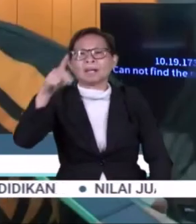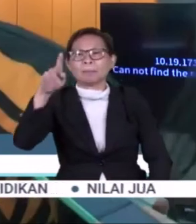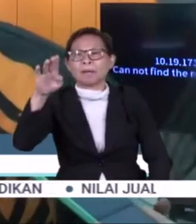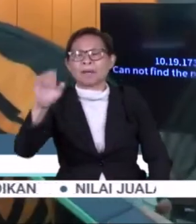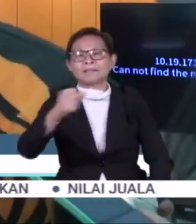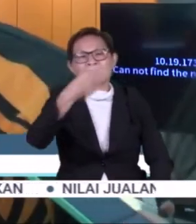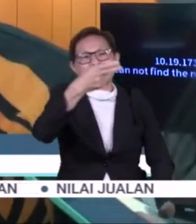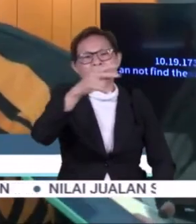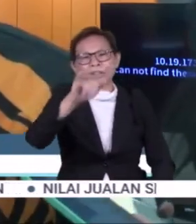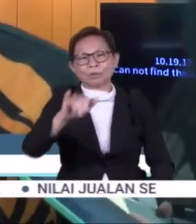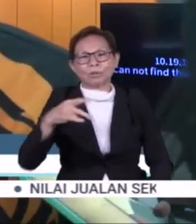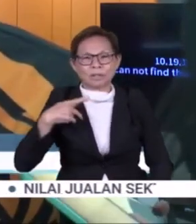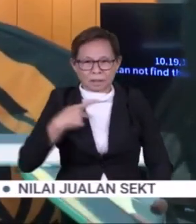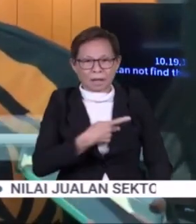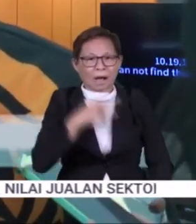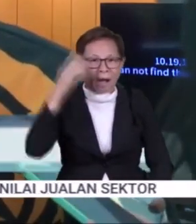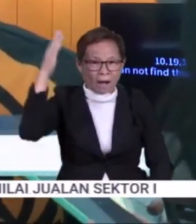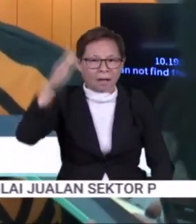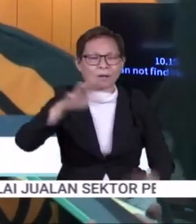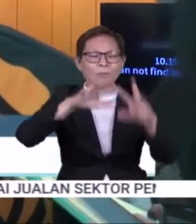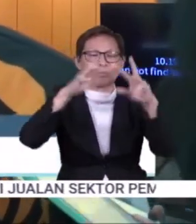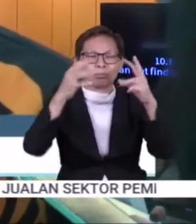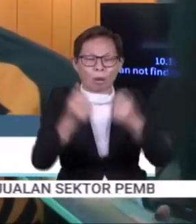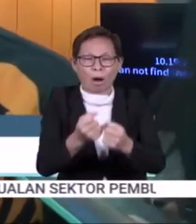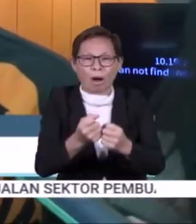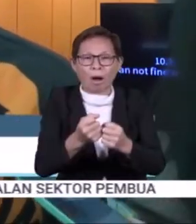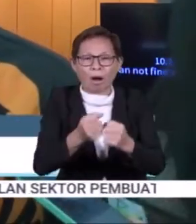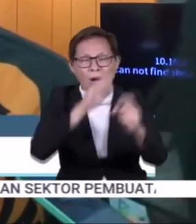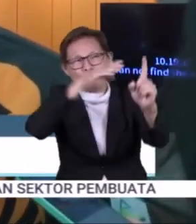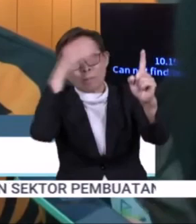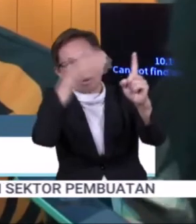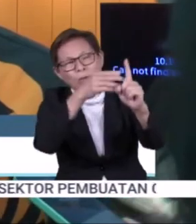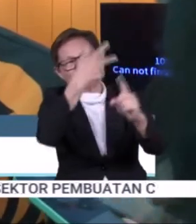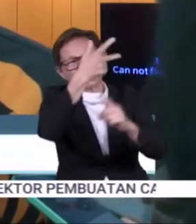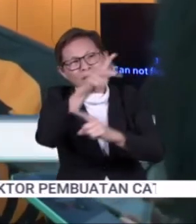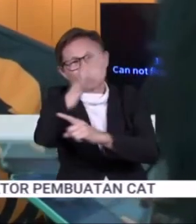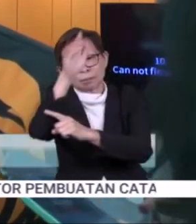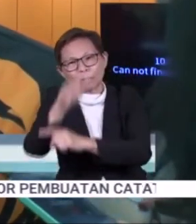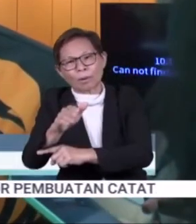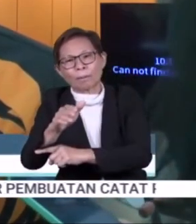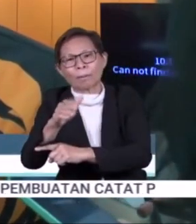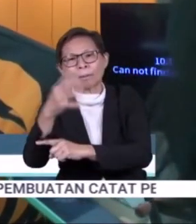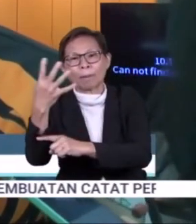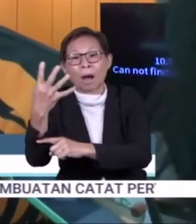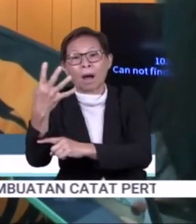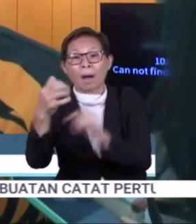kita akan mengetik pendapatan sasaran pada 17 hari